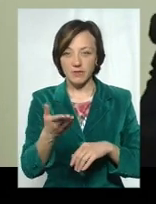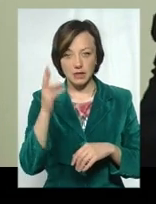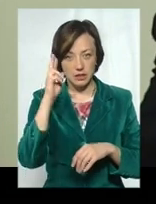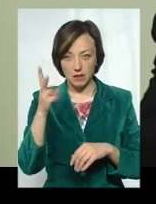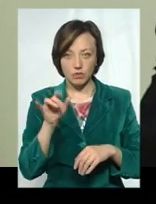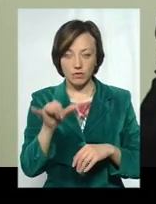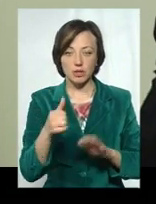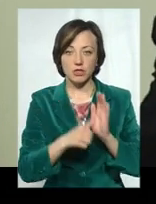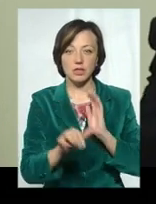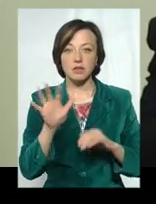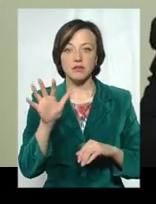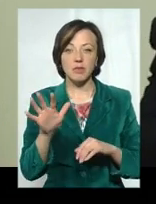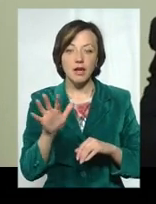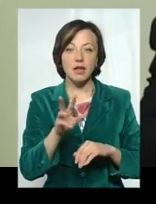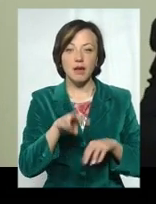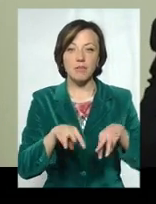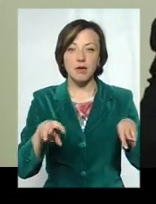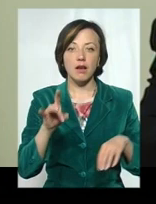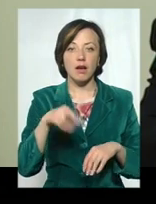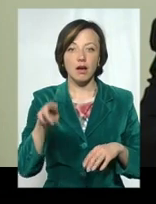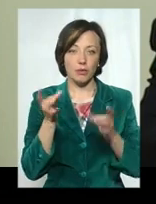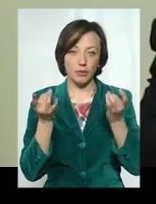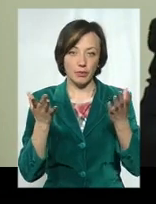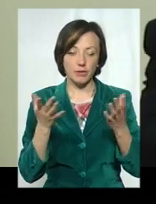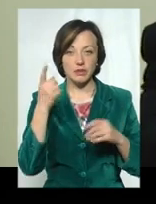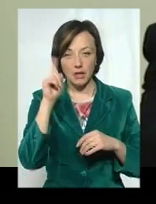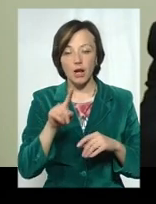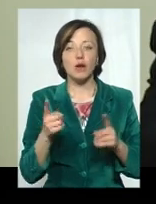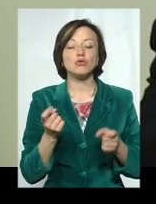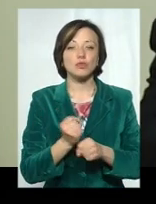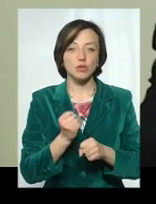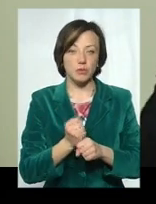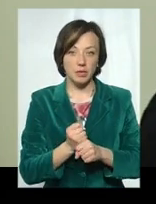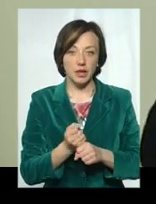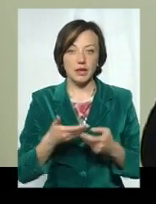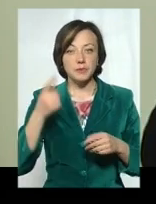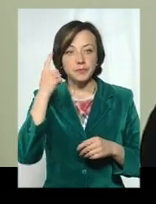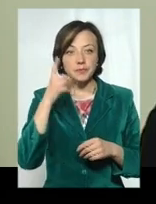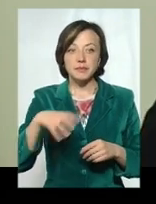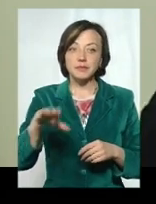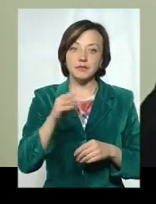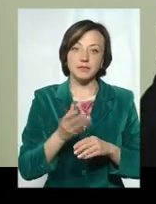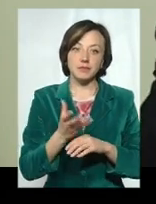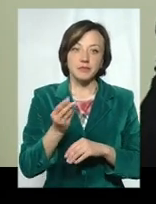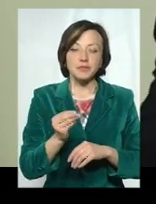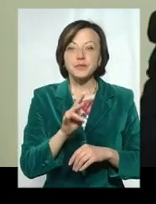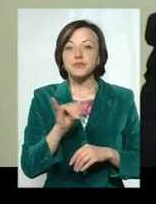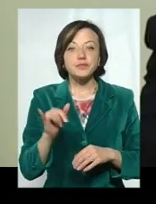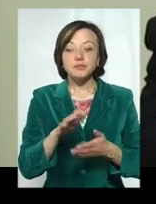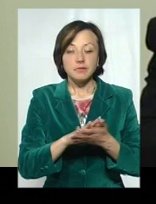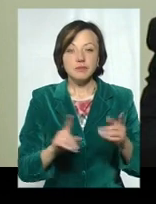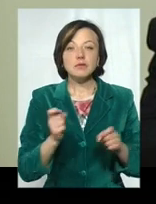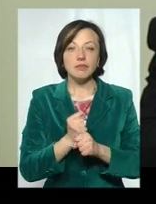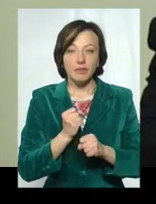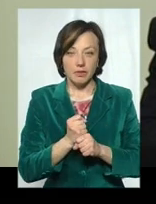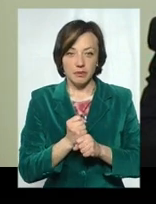що у вас 65 мільярдів улетить? Знали. А що ж ви зробили? Ну, ми думали, що всі заплатять. Ну, не заплатили, що тепер ви